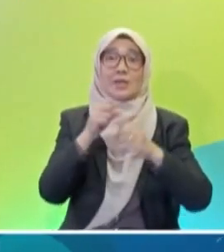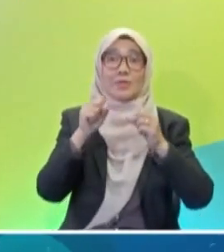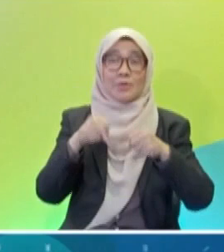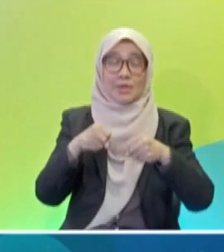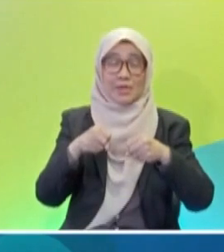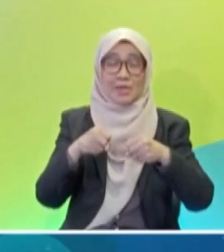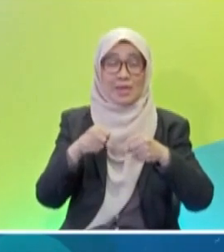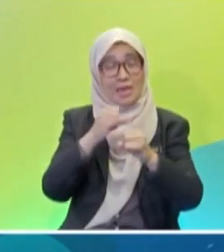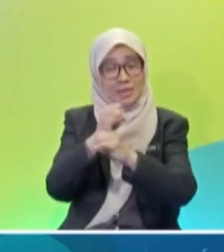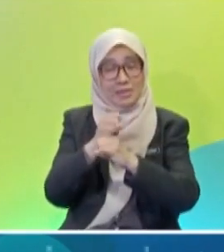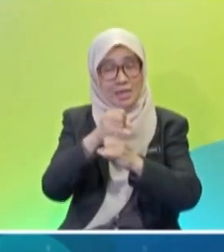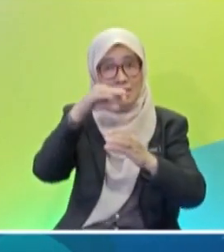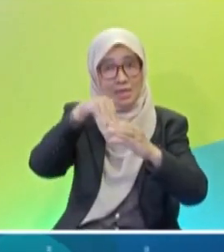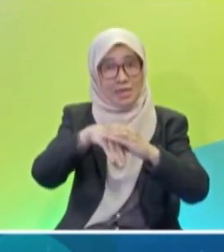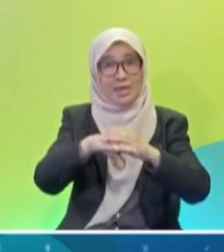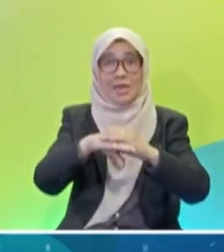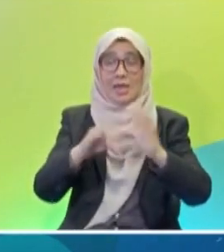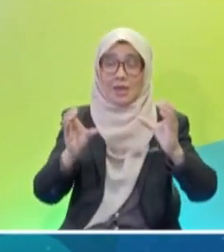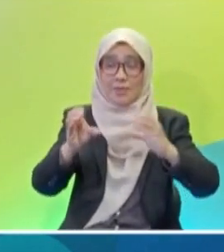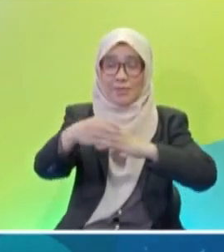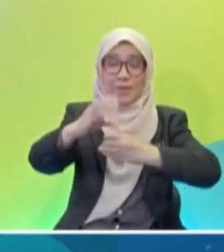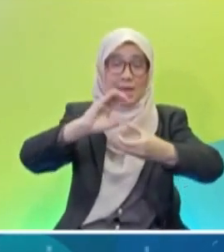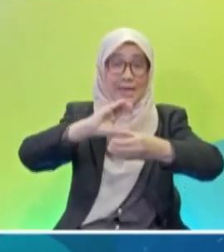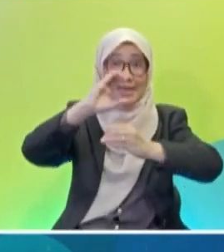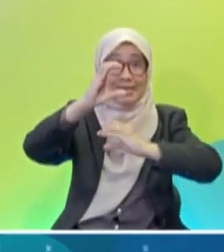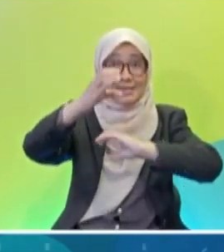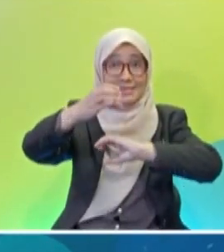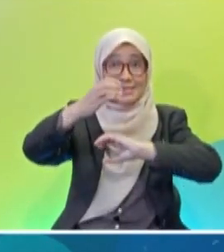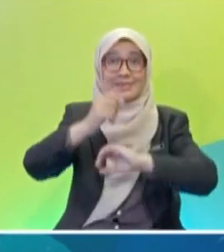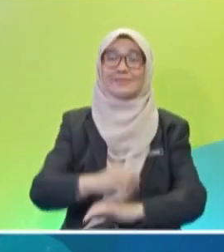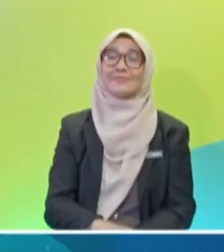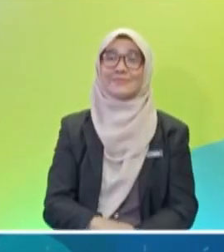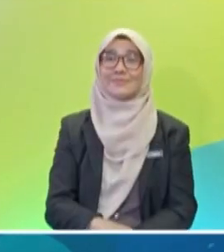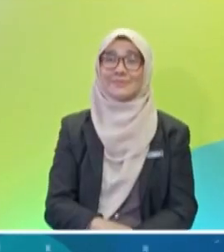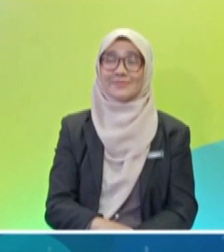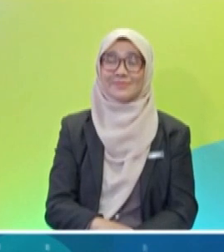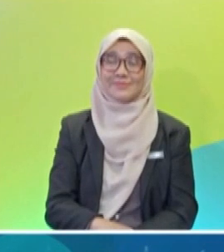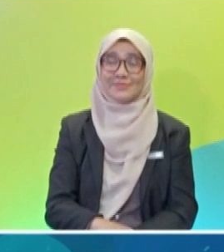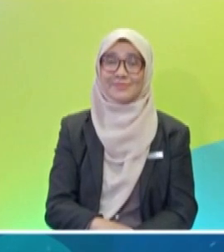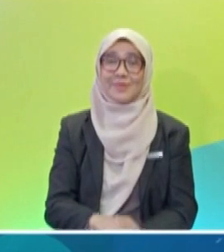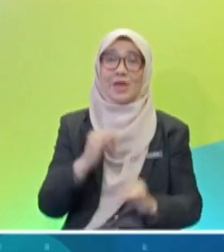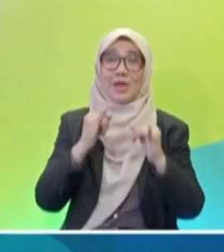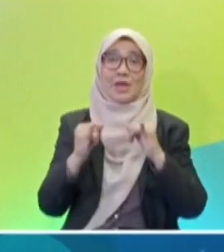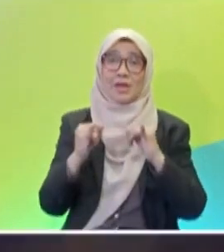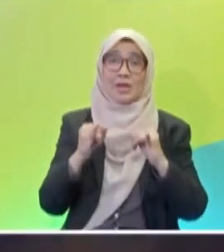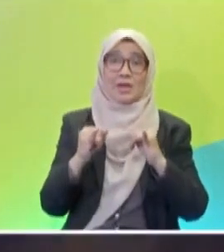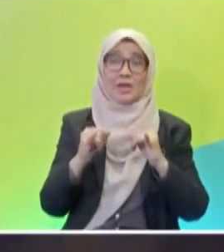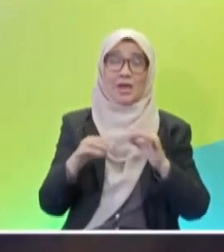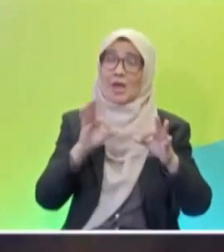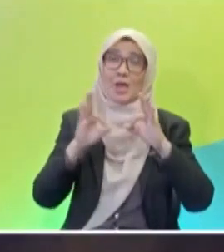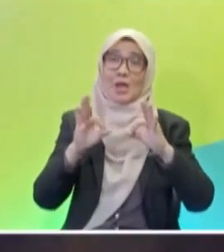dalam sangkar Iya betul dalam sangka di boleh